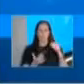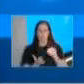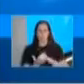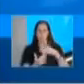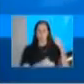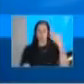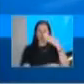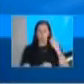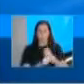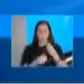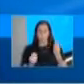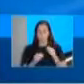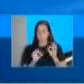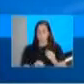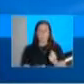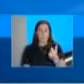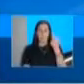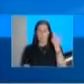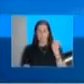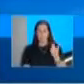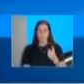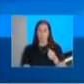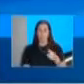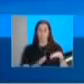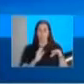המדינה נעשו דברים שמהם טיפה בים.